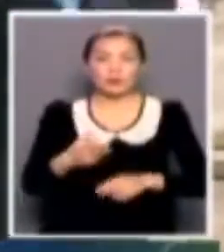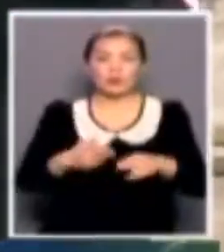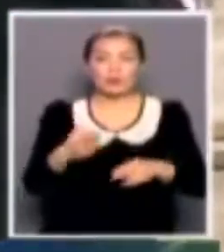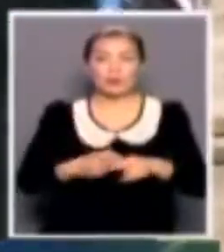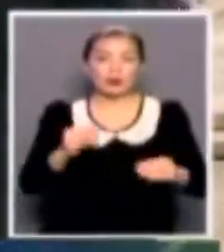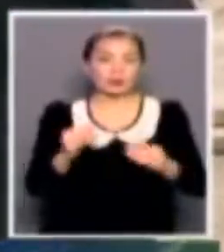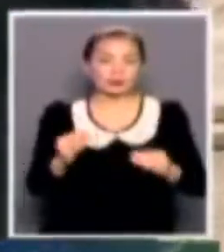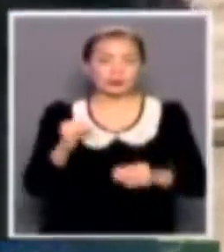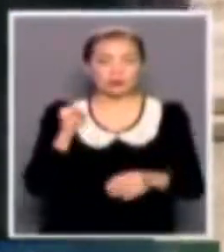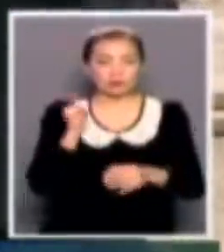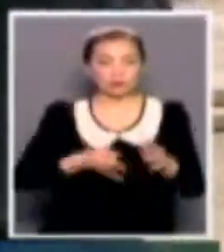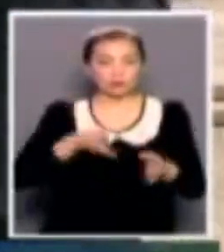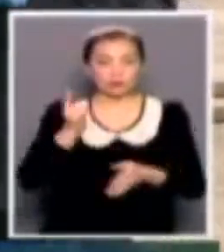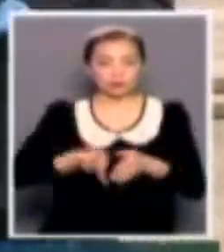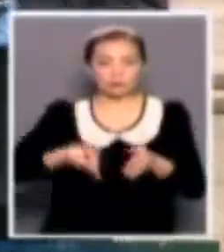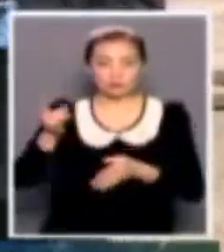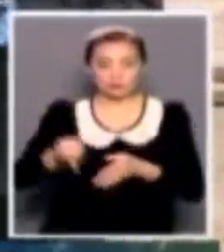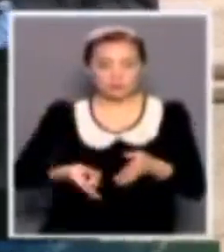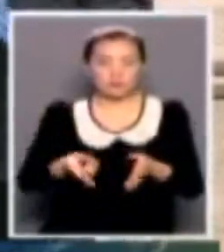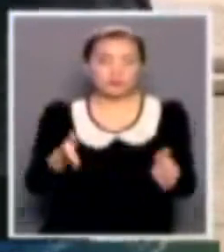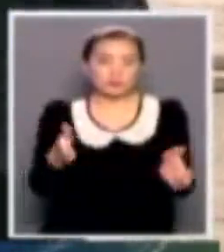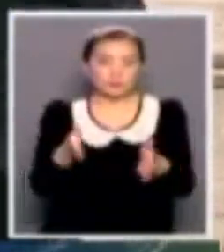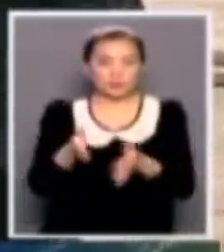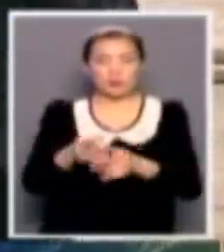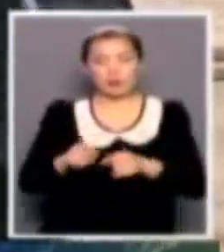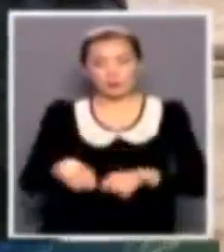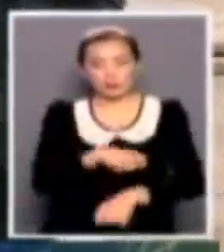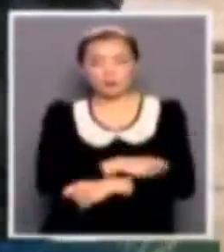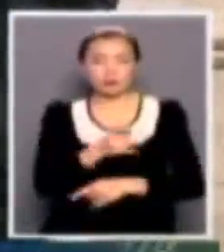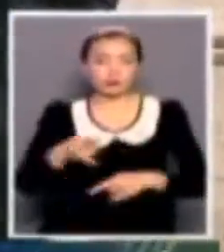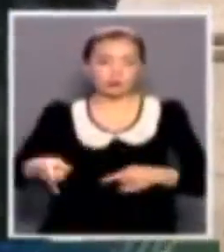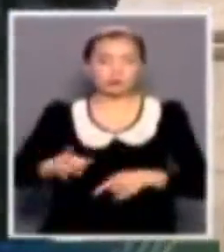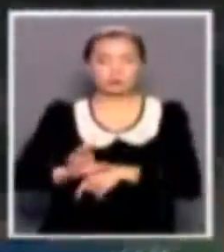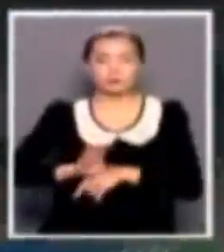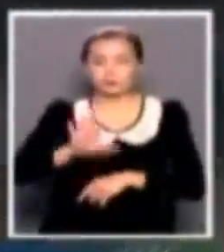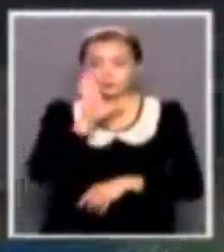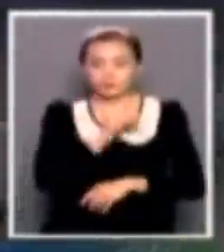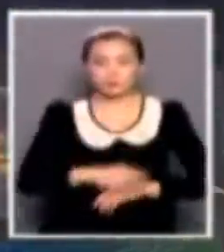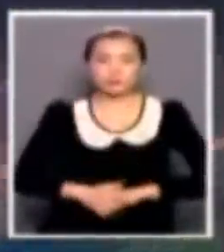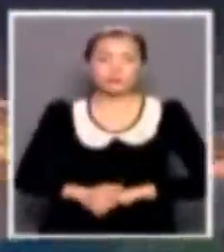жаймалары кесіліп, алуан қалыпқа еніп, дайын күйде жасалып шығады.